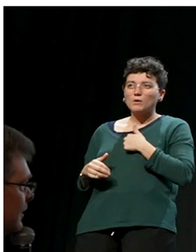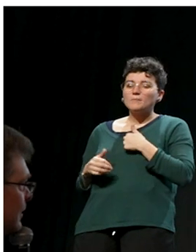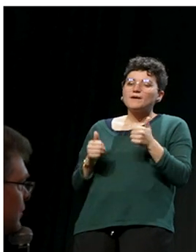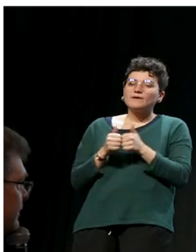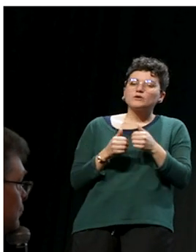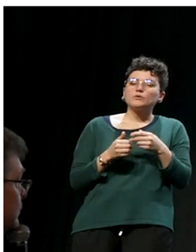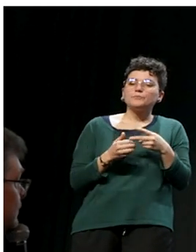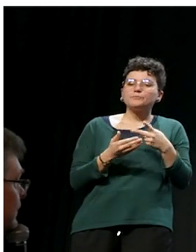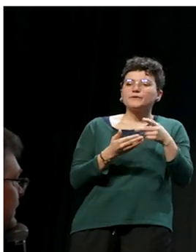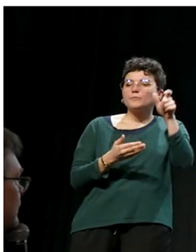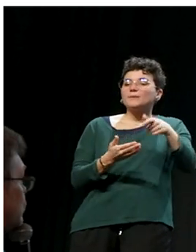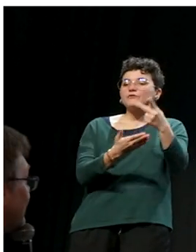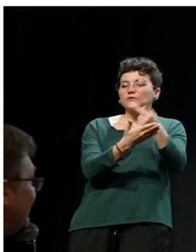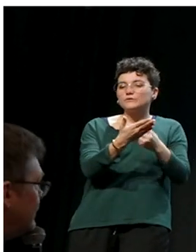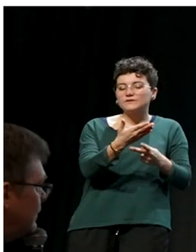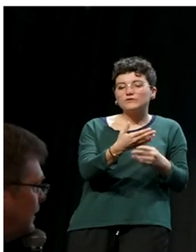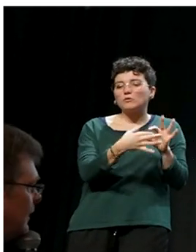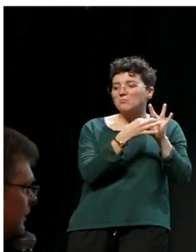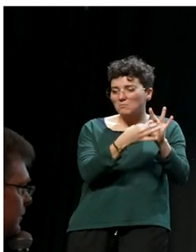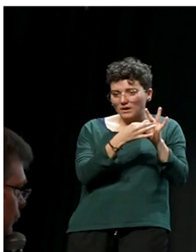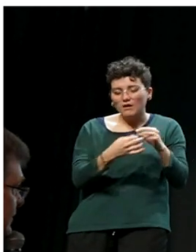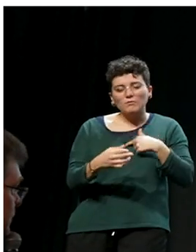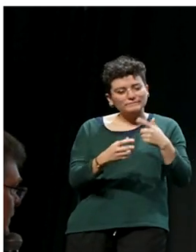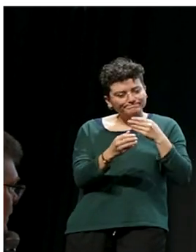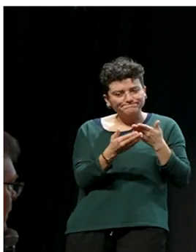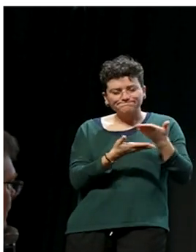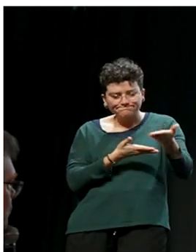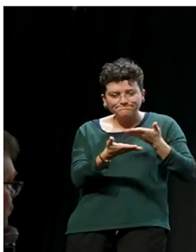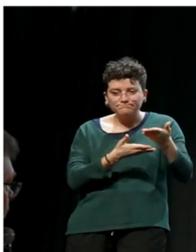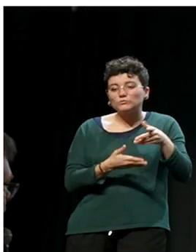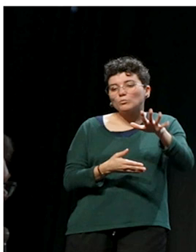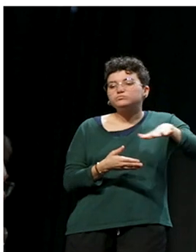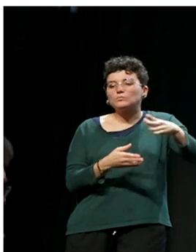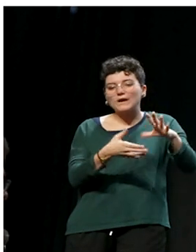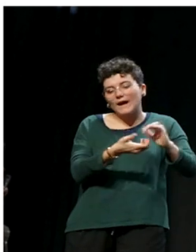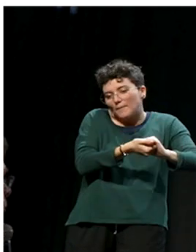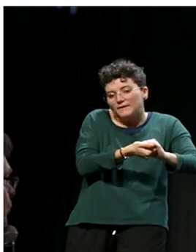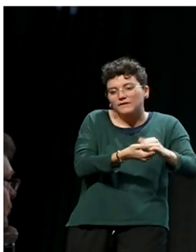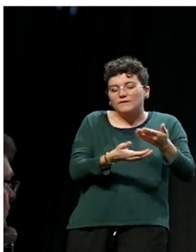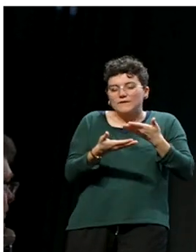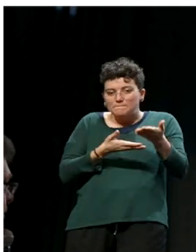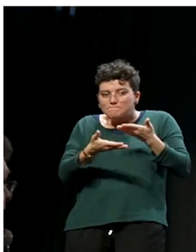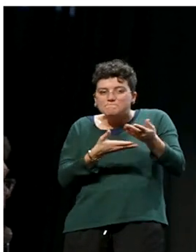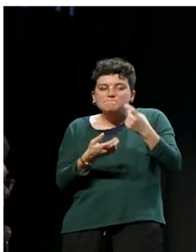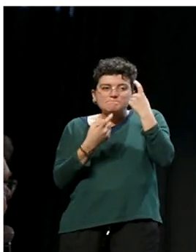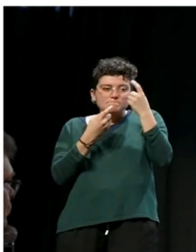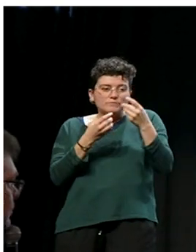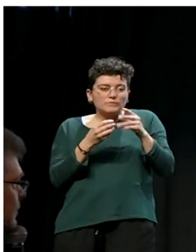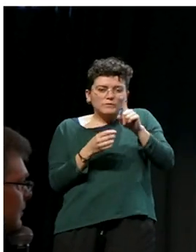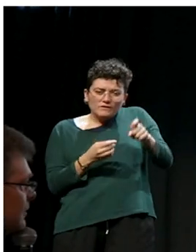illustrateurs avec lesquels je travaille, donc, avec lesquels je suis très lié, qui sont des amis, pour déjà connaître leur point de vue